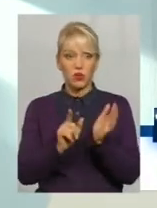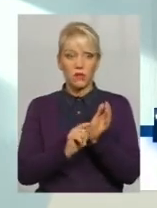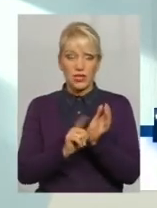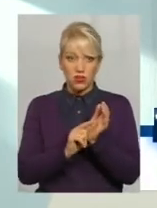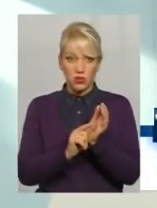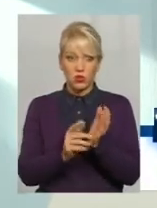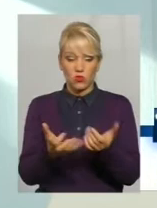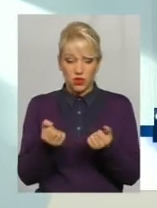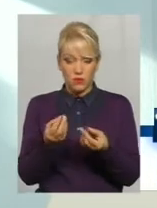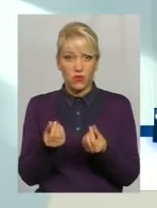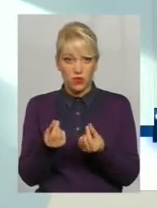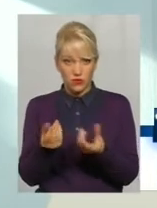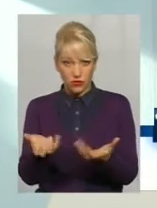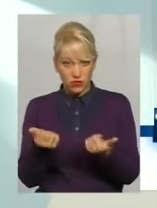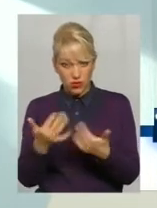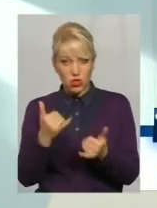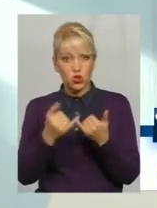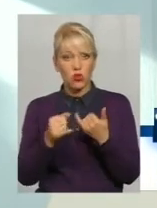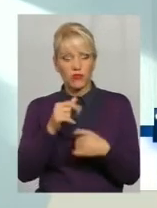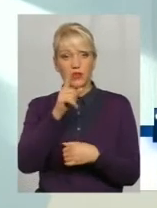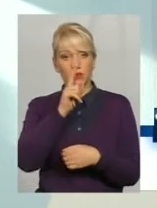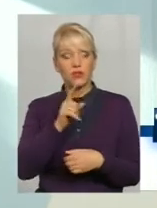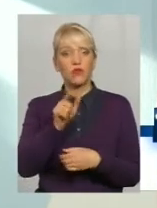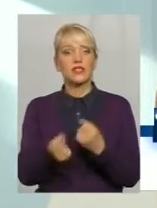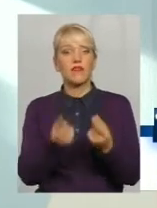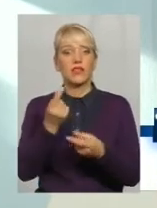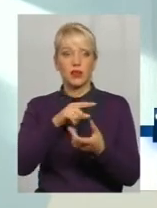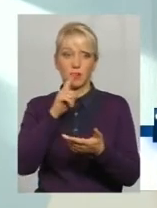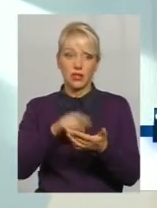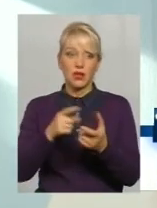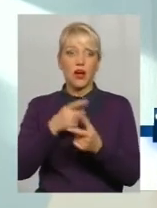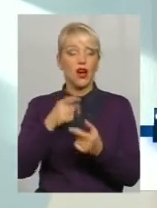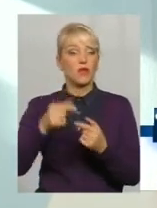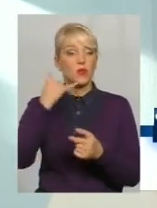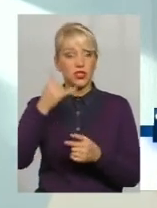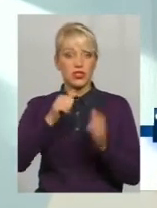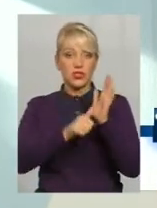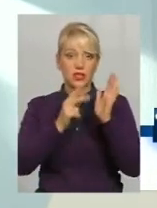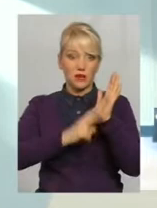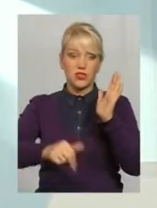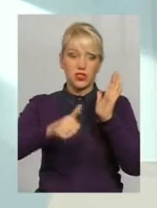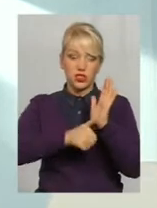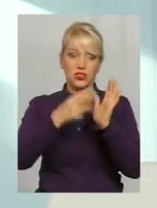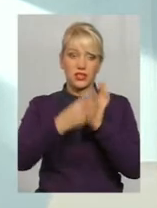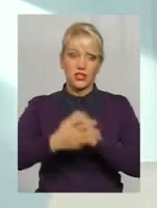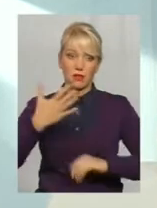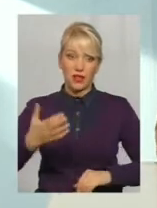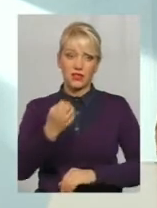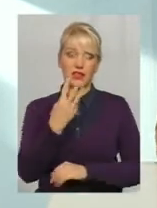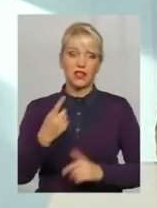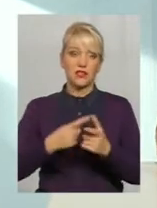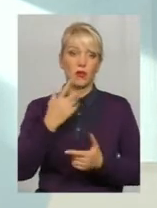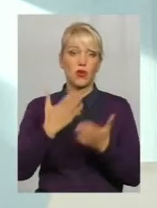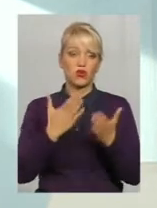виплату у жовтні місяці, і у вас виникли питання або в телефонному режимі 76-35-13, або якщо